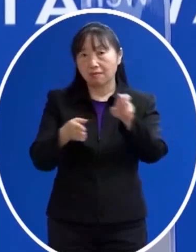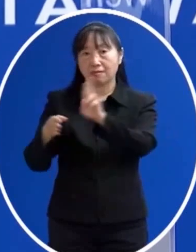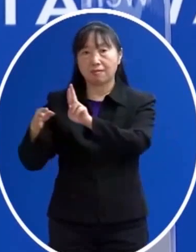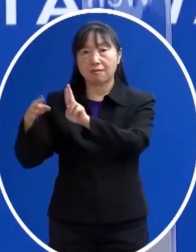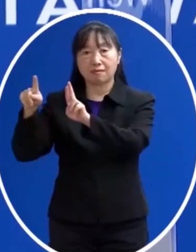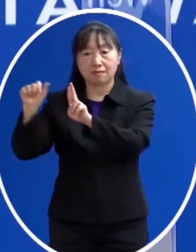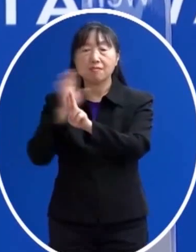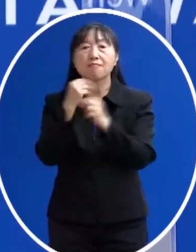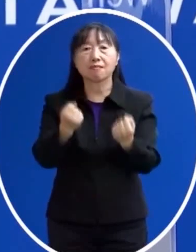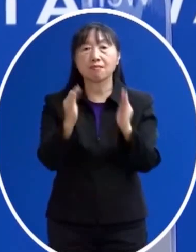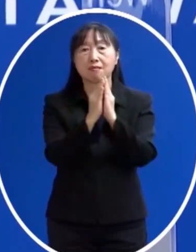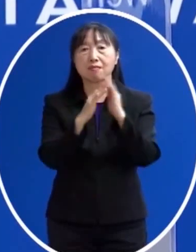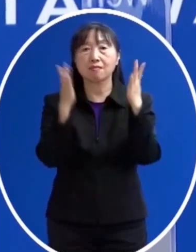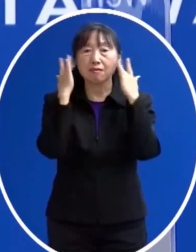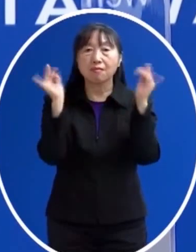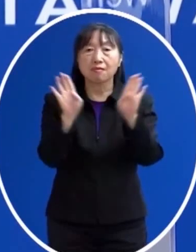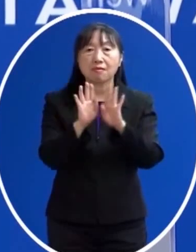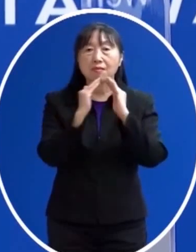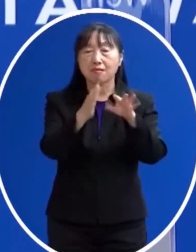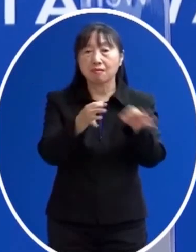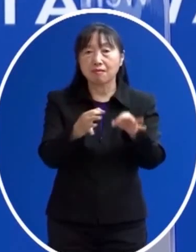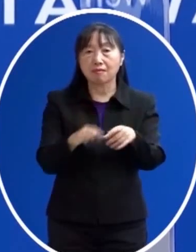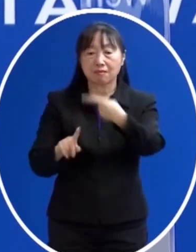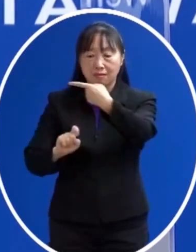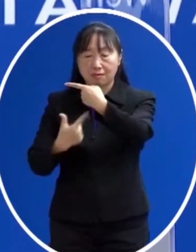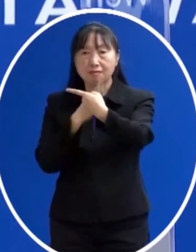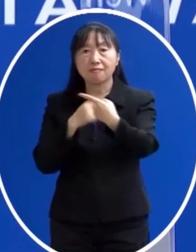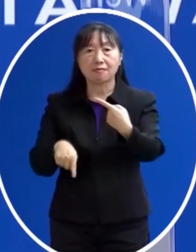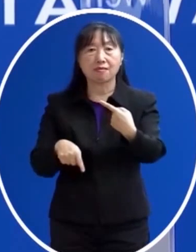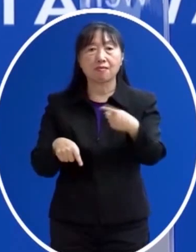11:30到12:15在桃园南门市场，1月16号